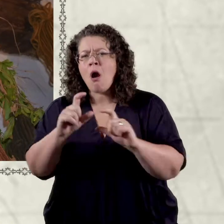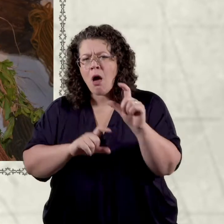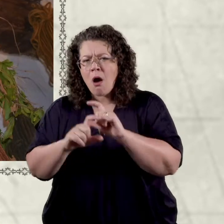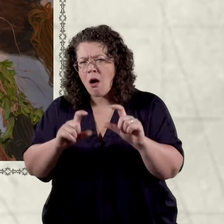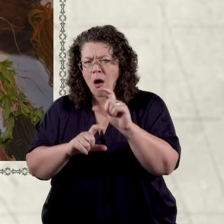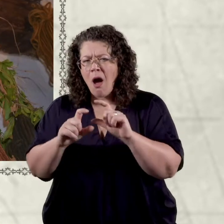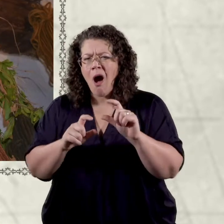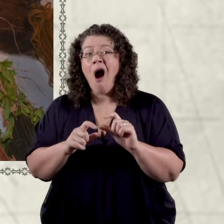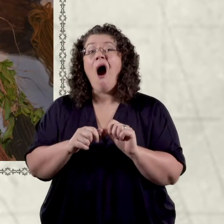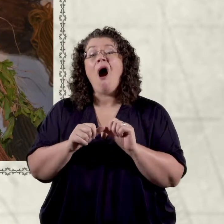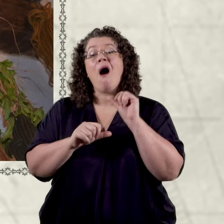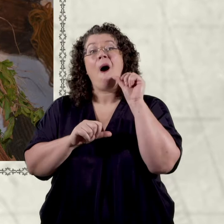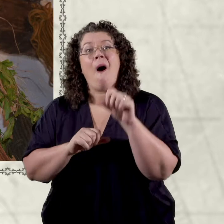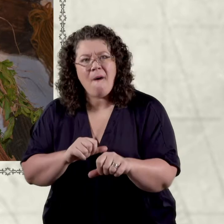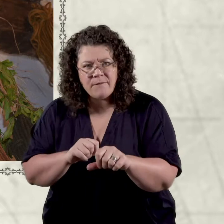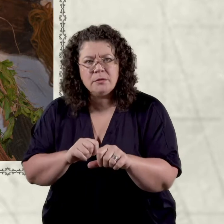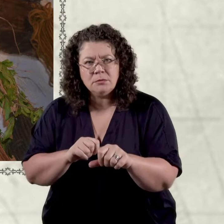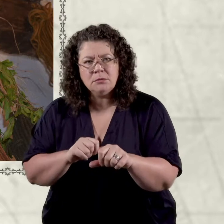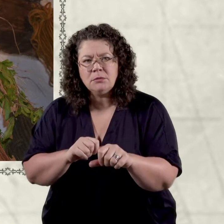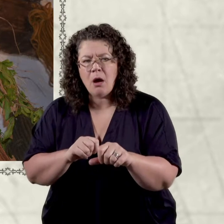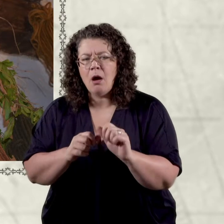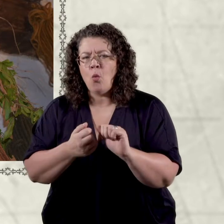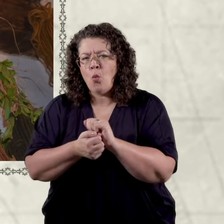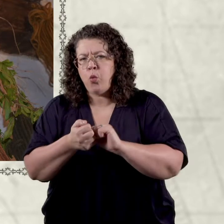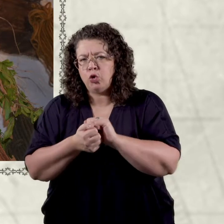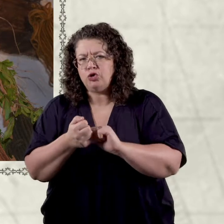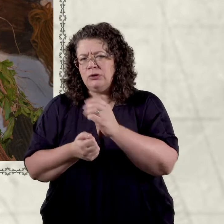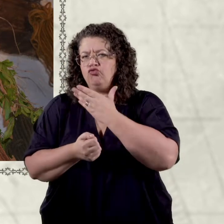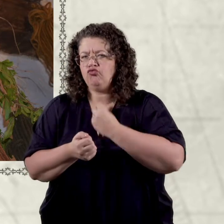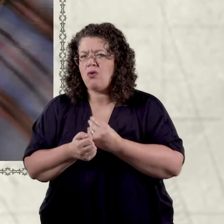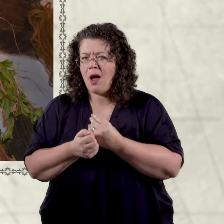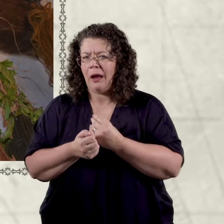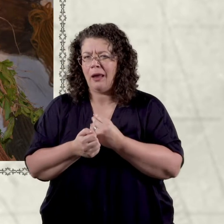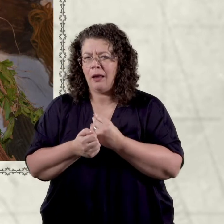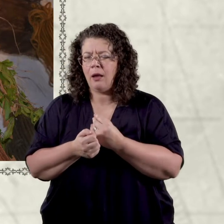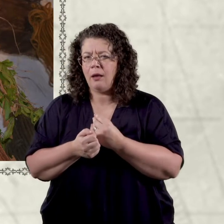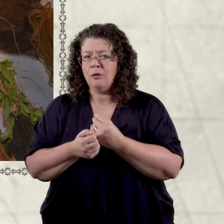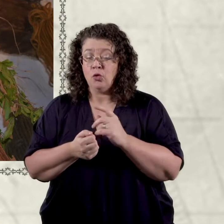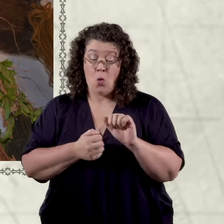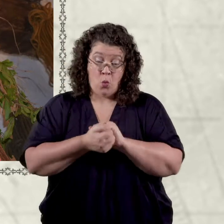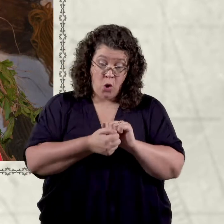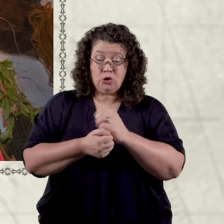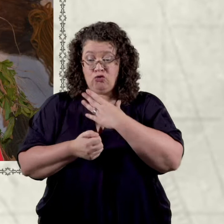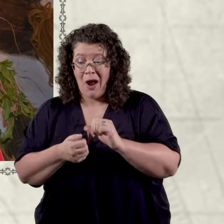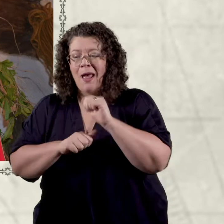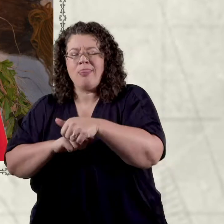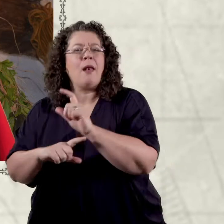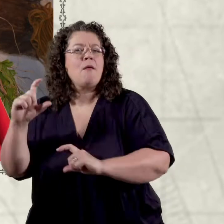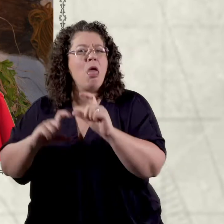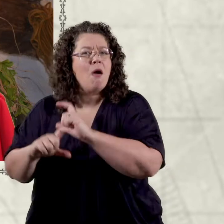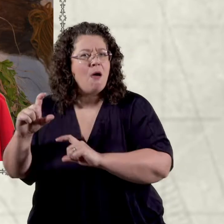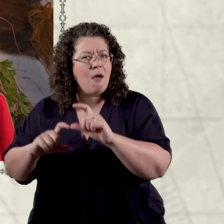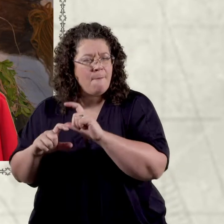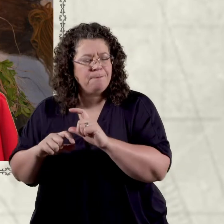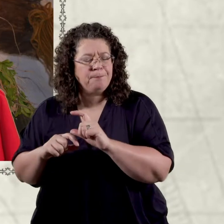golchi a sychu. Ond, os yr ydych chi eisiau brethyn patrymog, fel hyn,